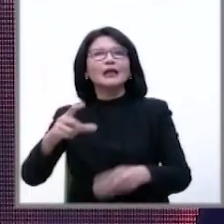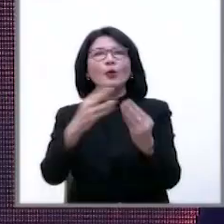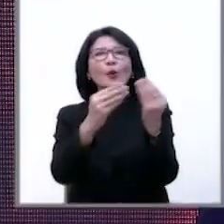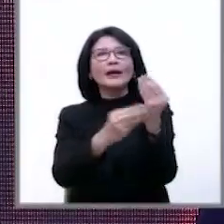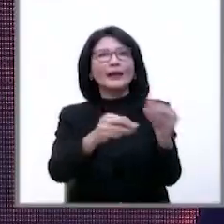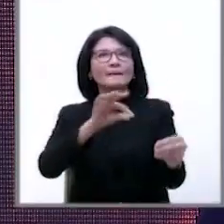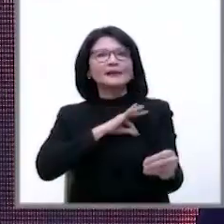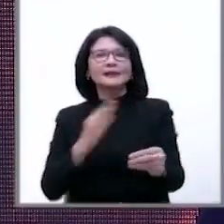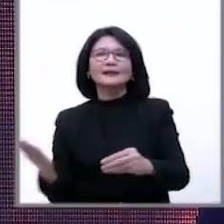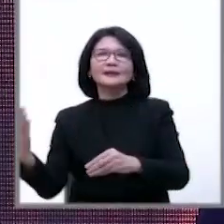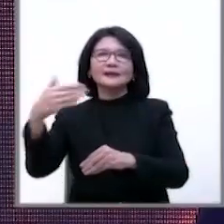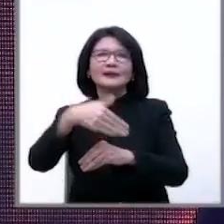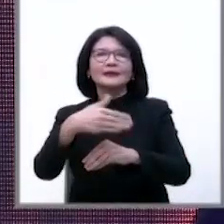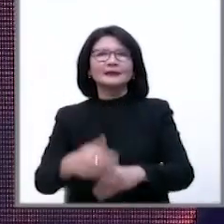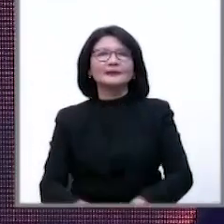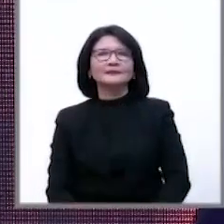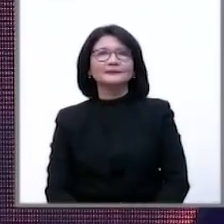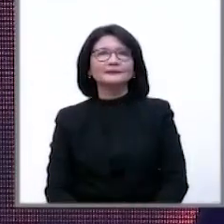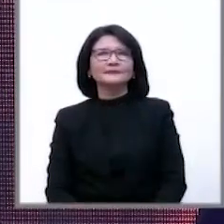menuju ke podium